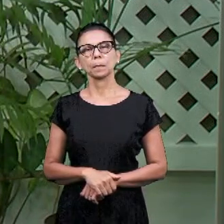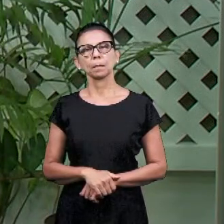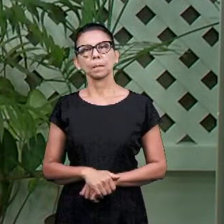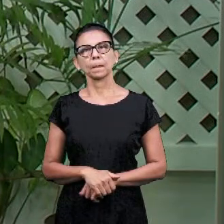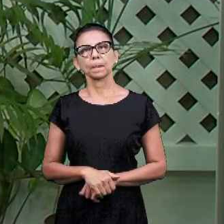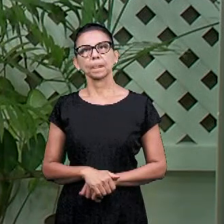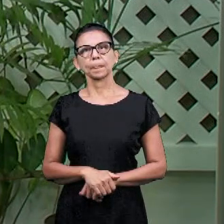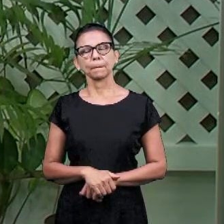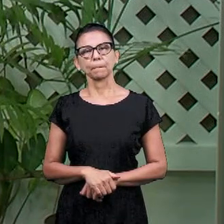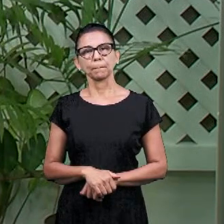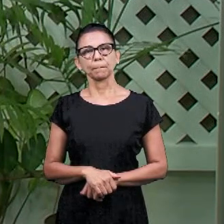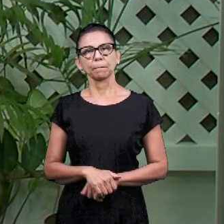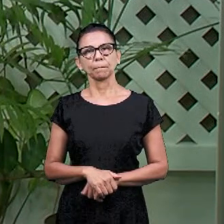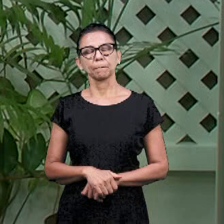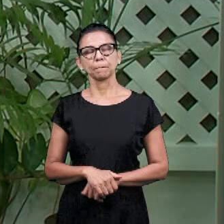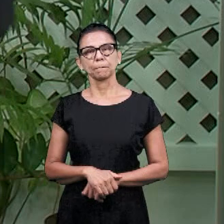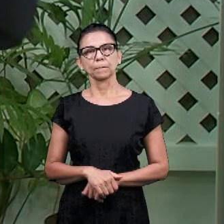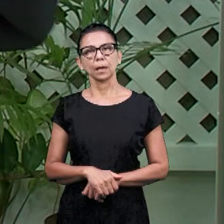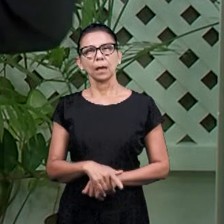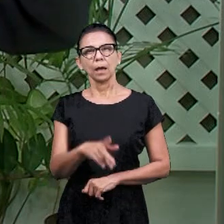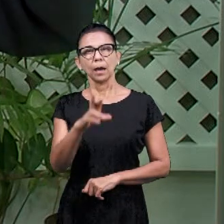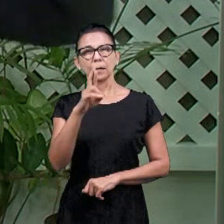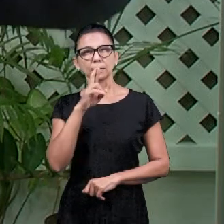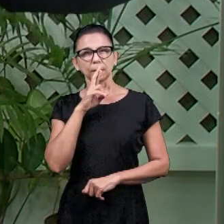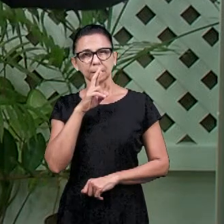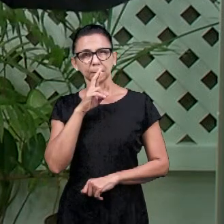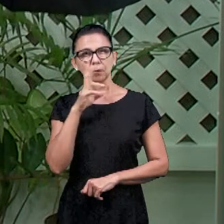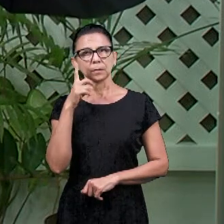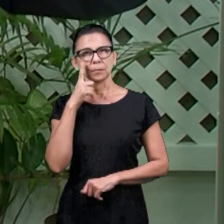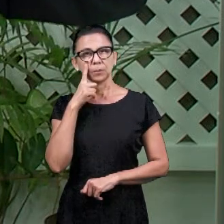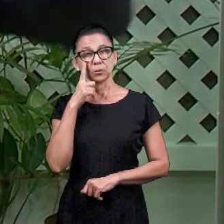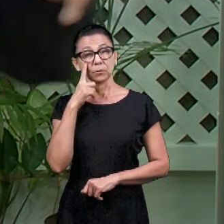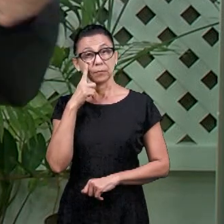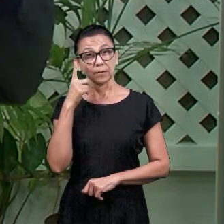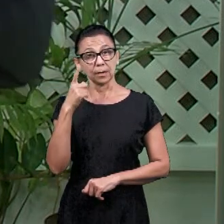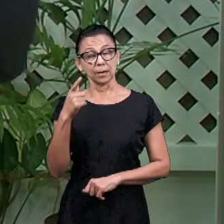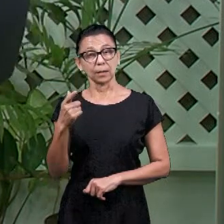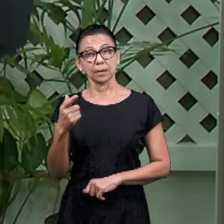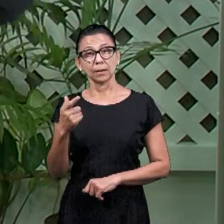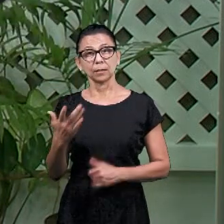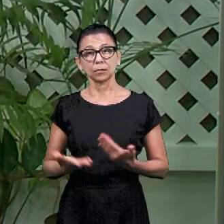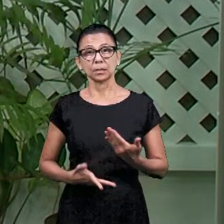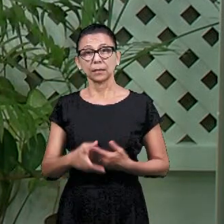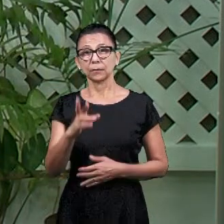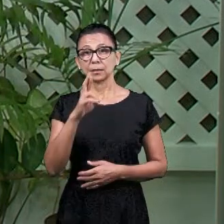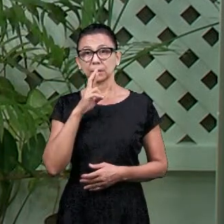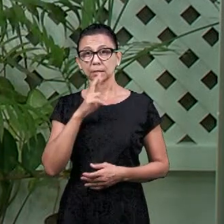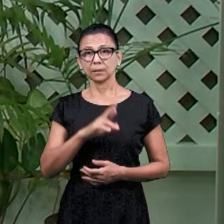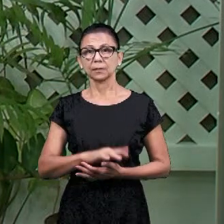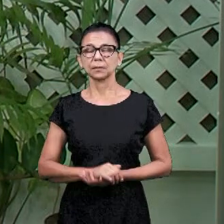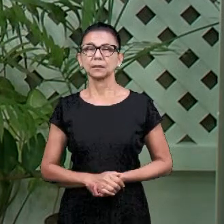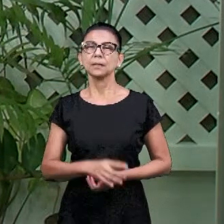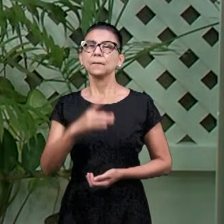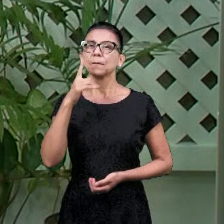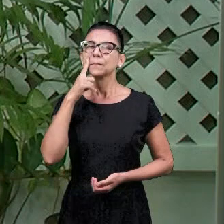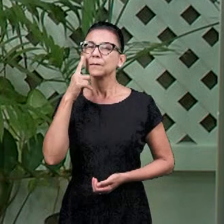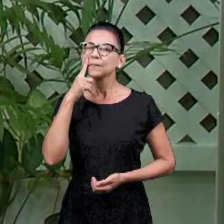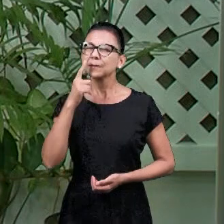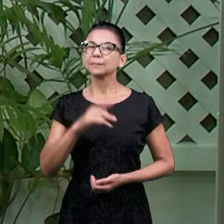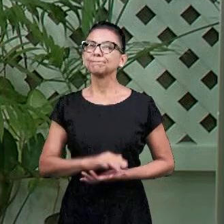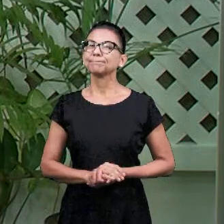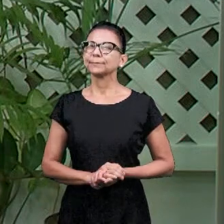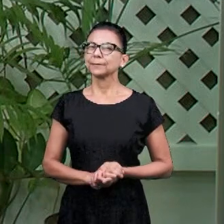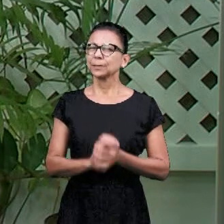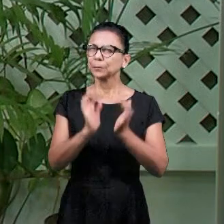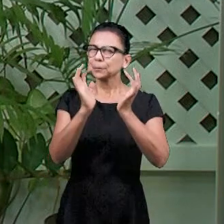rapidement, parce que les frères qui ont les réponses, vous pouvez observer, les enfants,